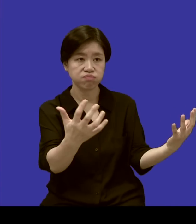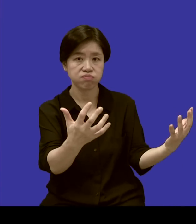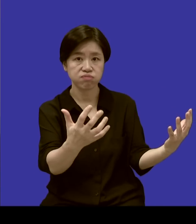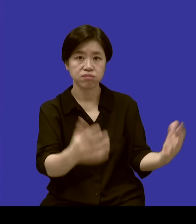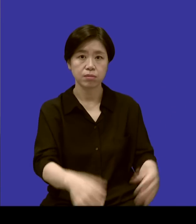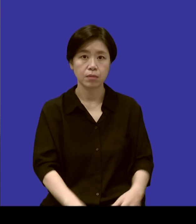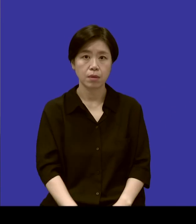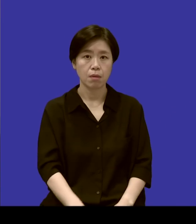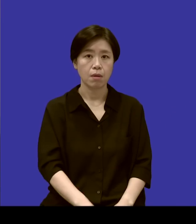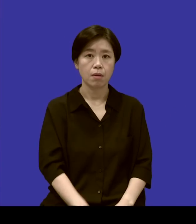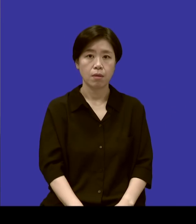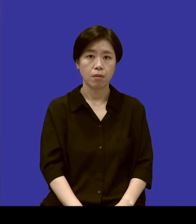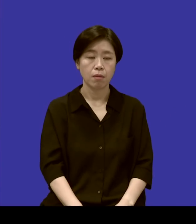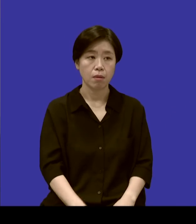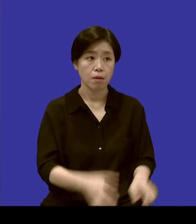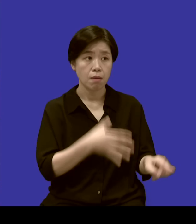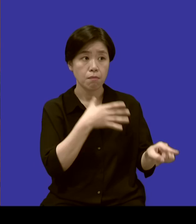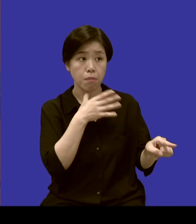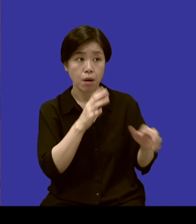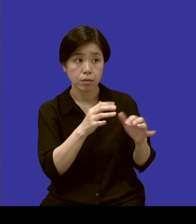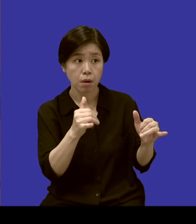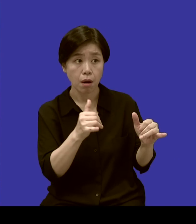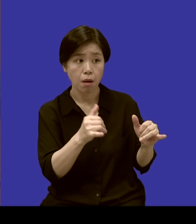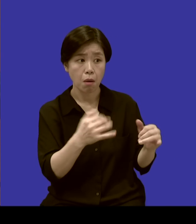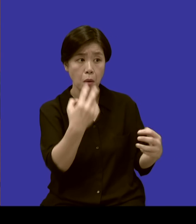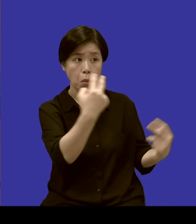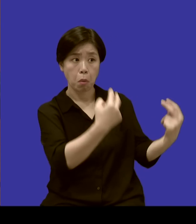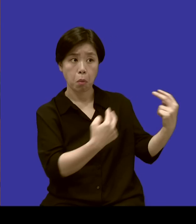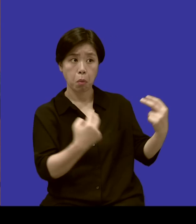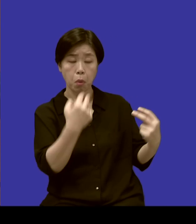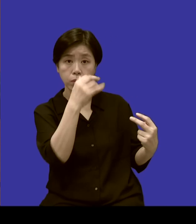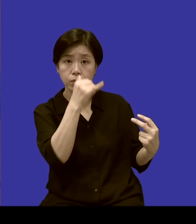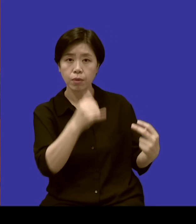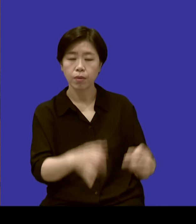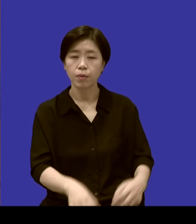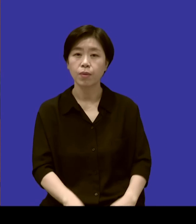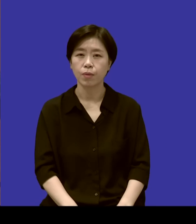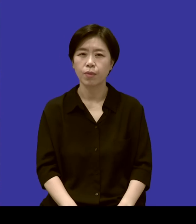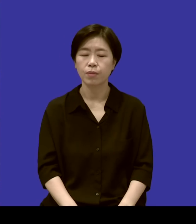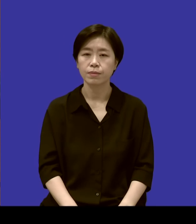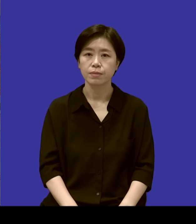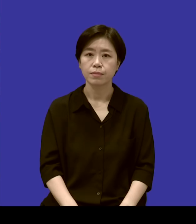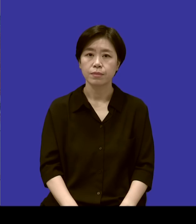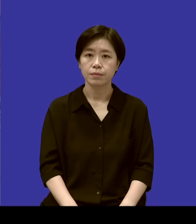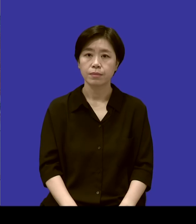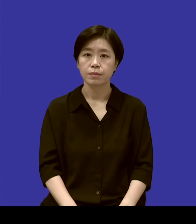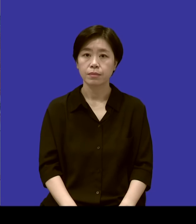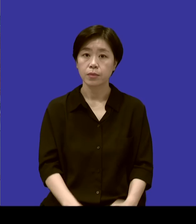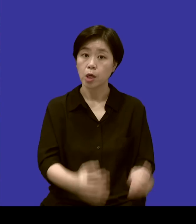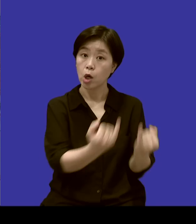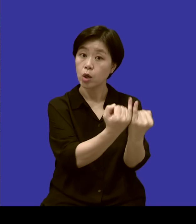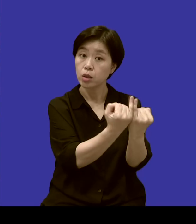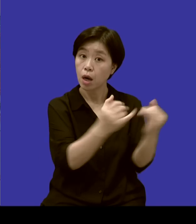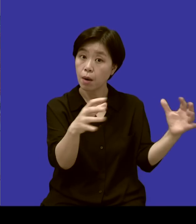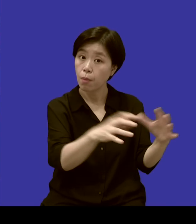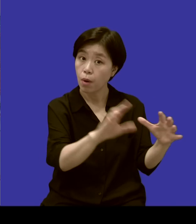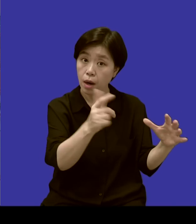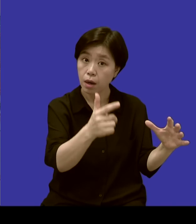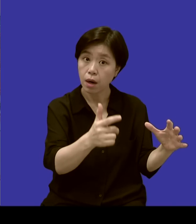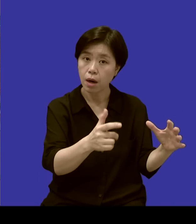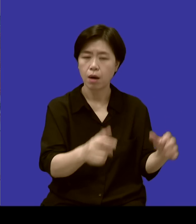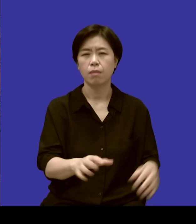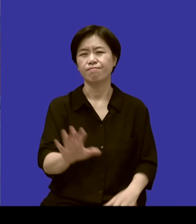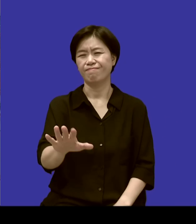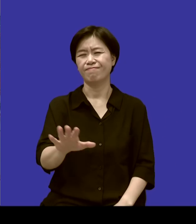나이가 연세가 있으신 분들은 나를 좀 이렇게 쳐다보는 거 같고 그러세요. 그래서 근데 여자 교도소가 아니고 다 네, 있는